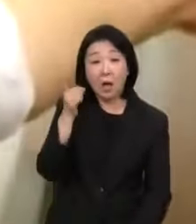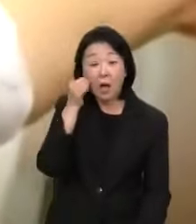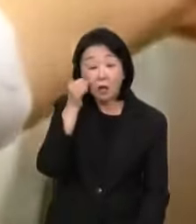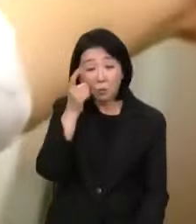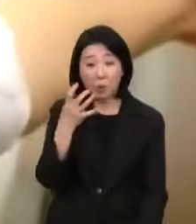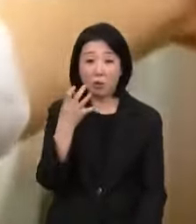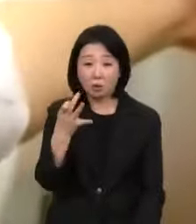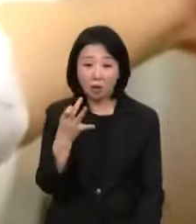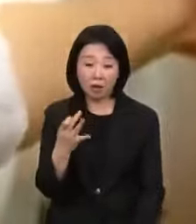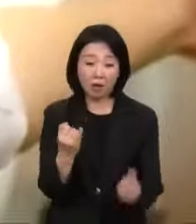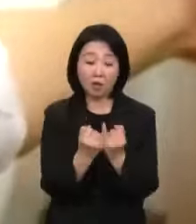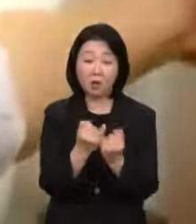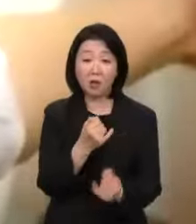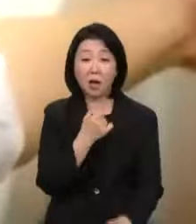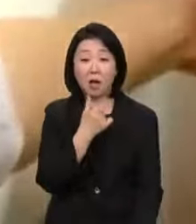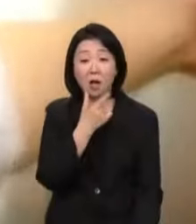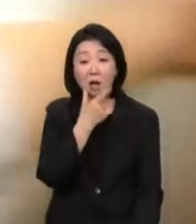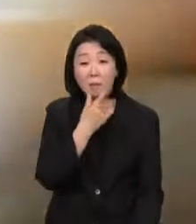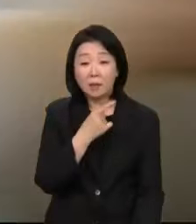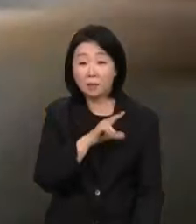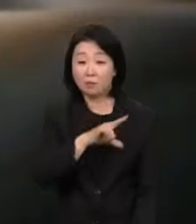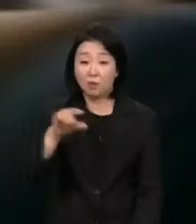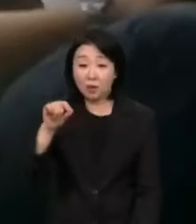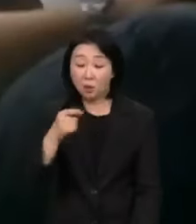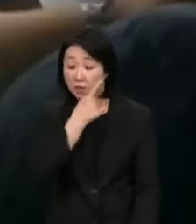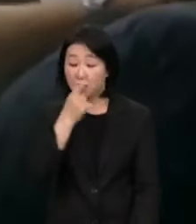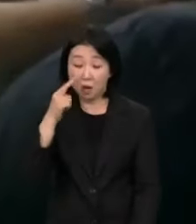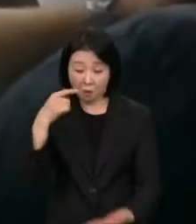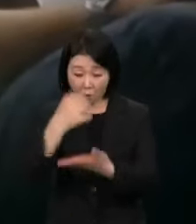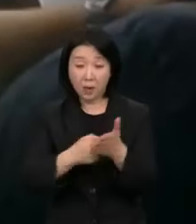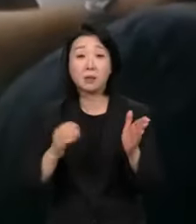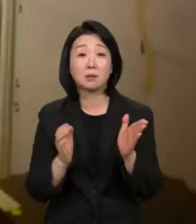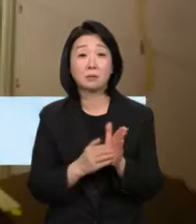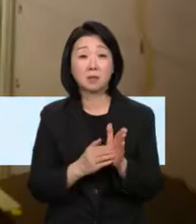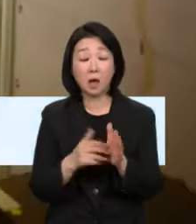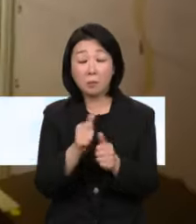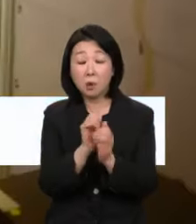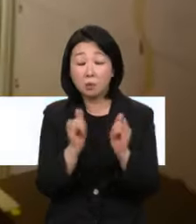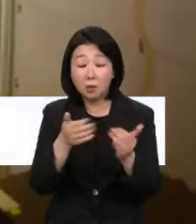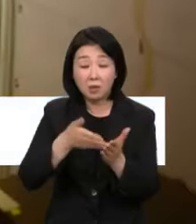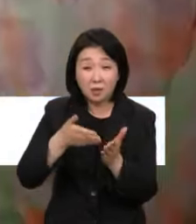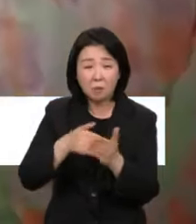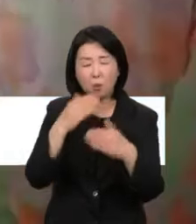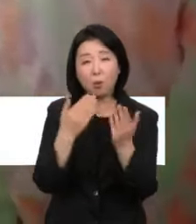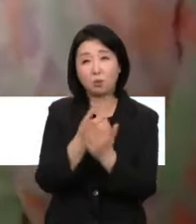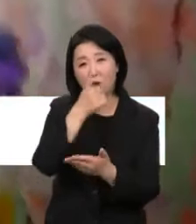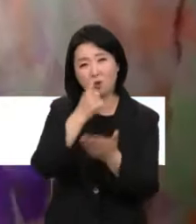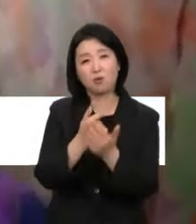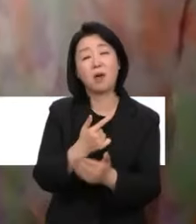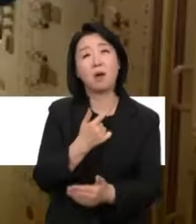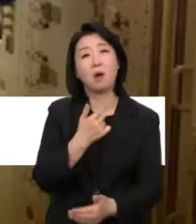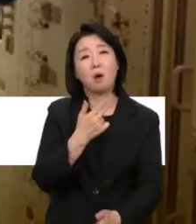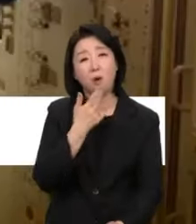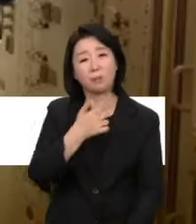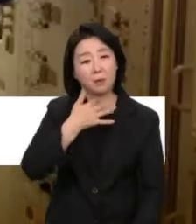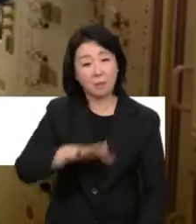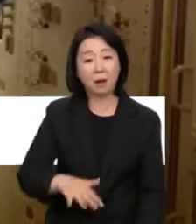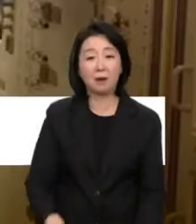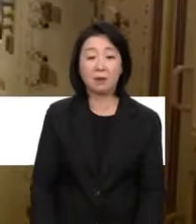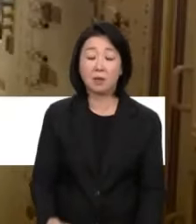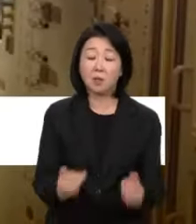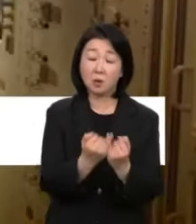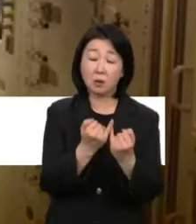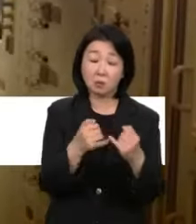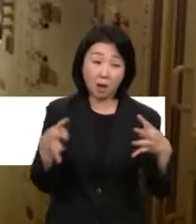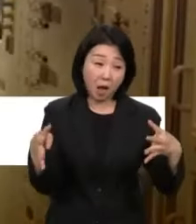14대와 여성 속옷 등 증거물을 확보했습니다. 심 씨 변호인 측은 혐의를 전면 부인하고 있습니다. 여성들과